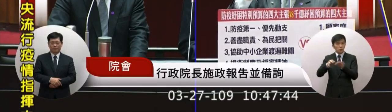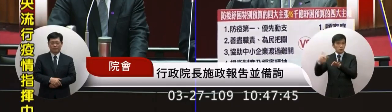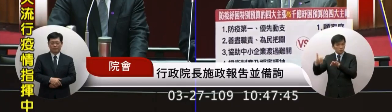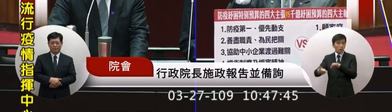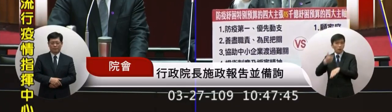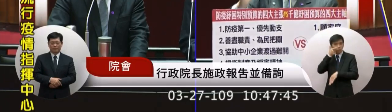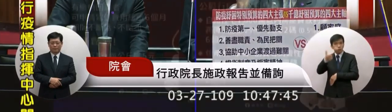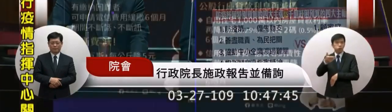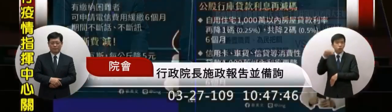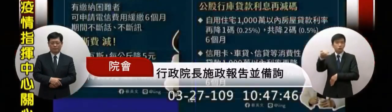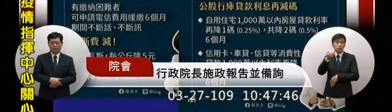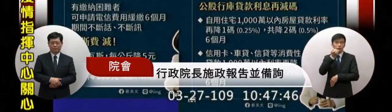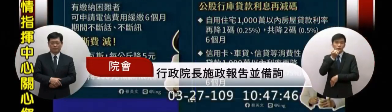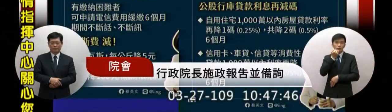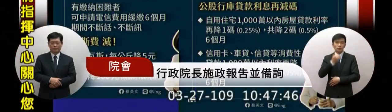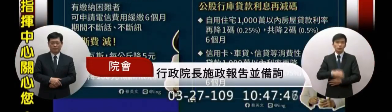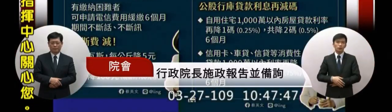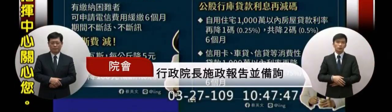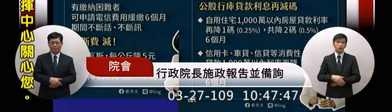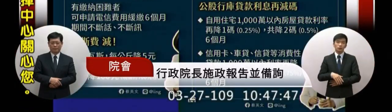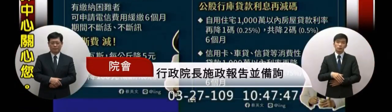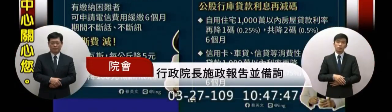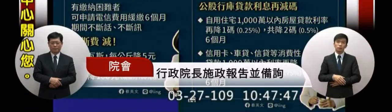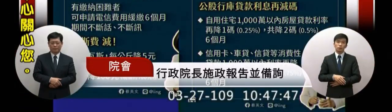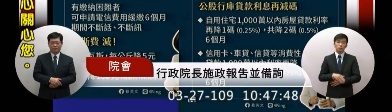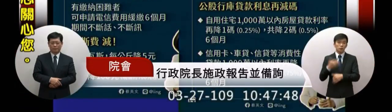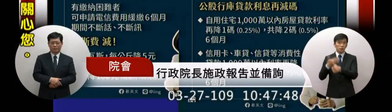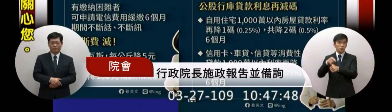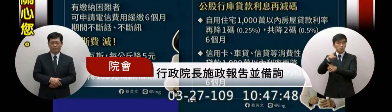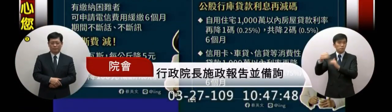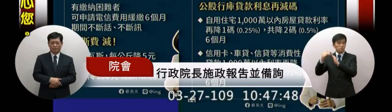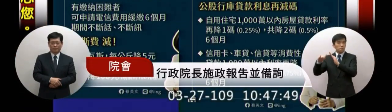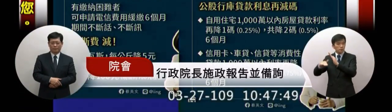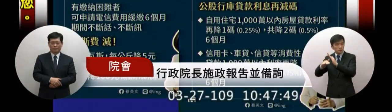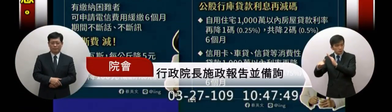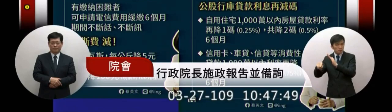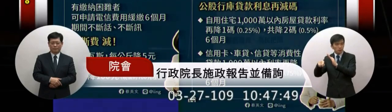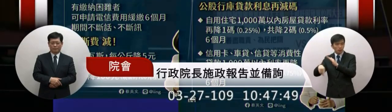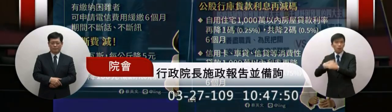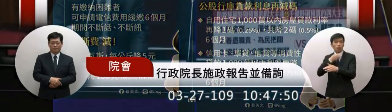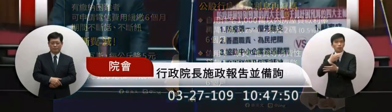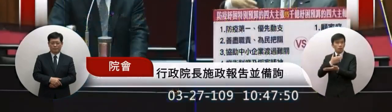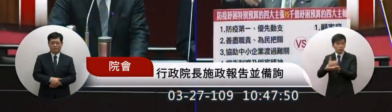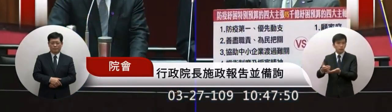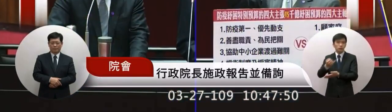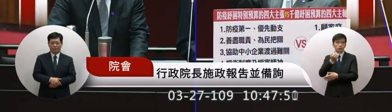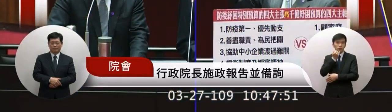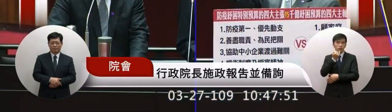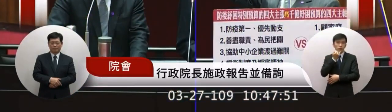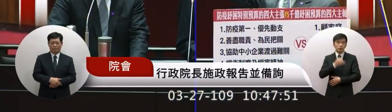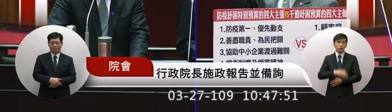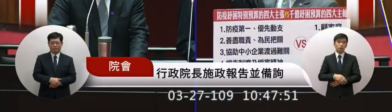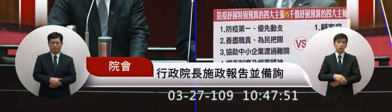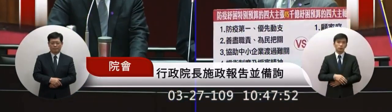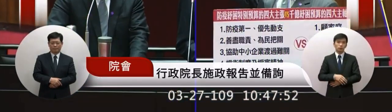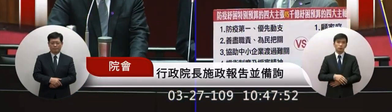人，让咱的家庭内头底真正会当度过这个难关。第二，